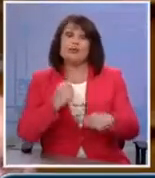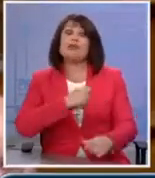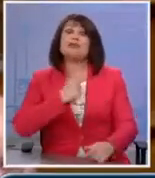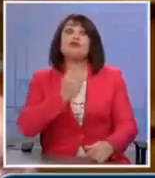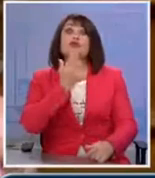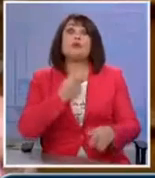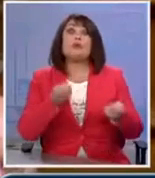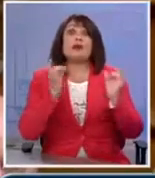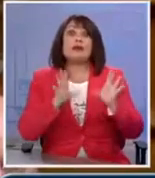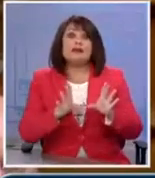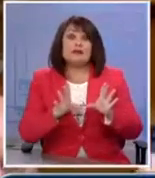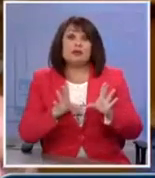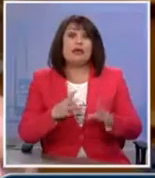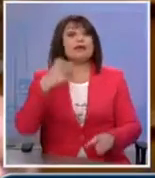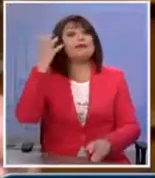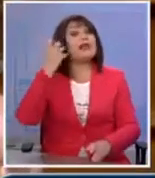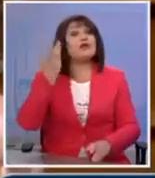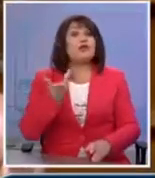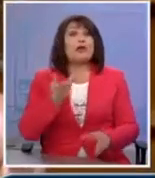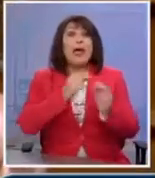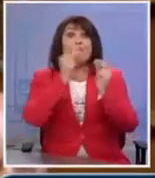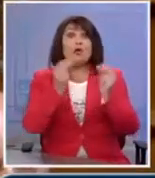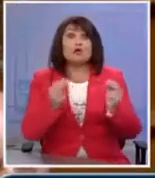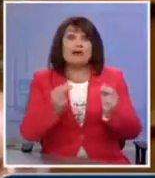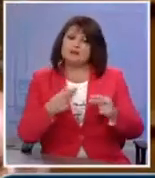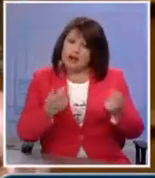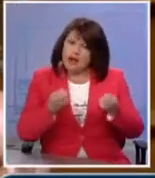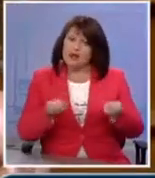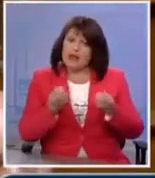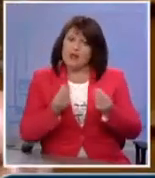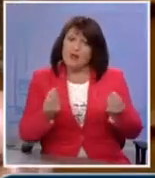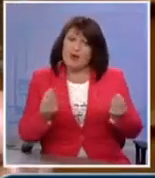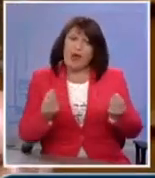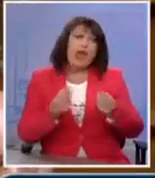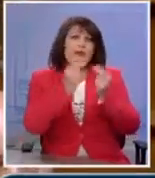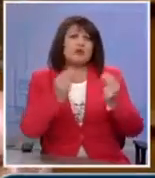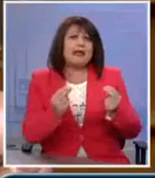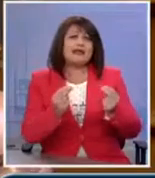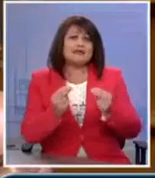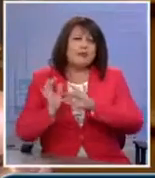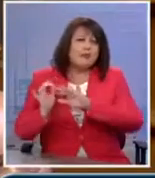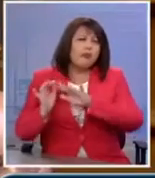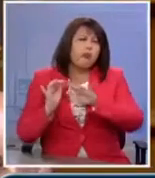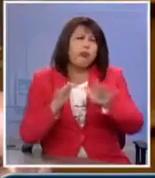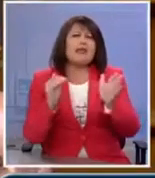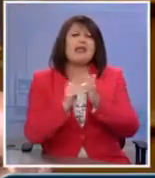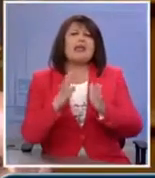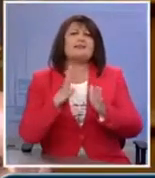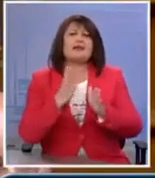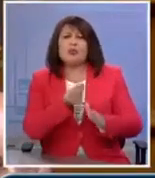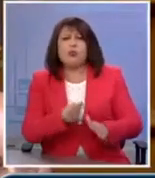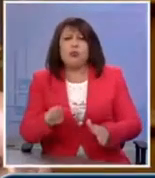τίποτα, εννοεί αποτελεσματικό και επί της ουσίας πολλά κάνουμε και θα σας πω. Αλλά όταν έχεις αυτές τις ροές που μας